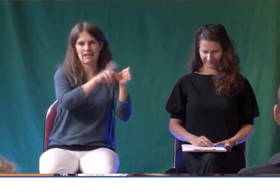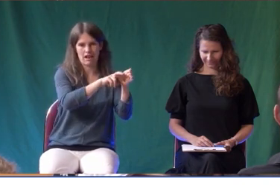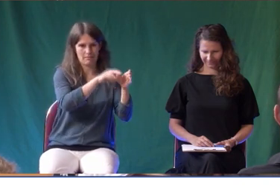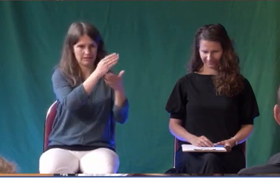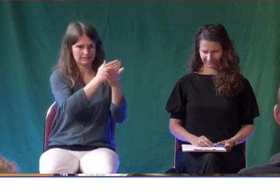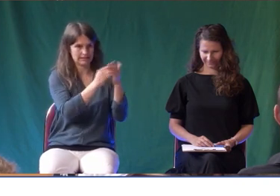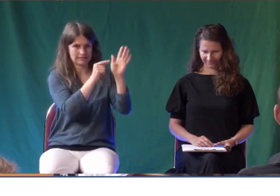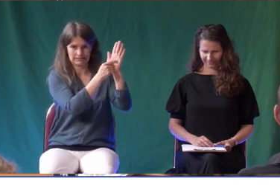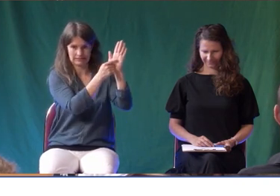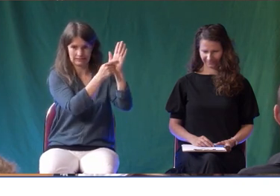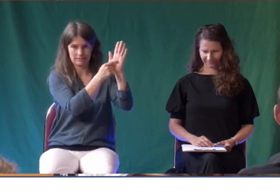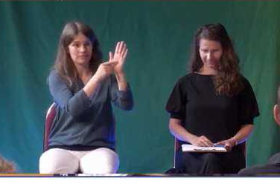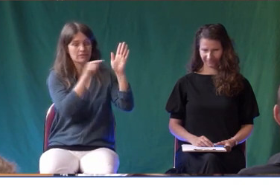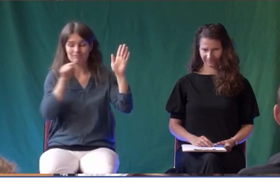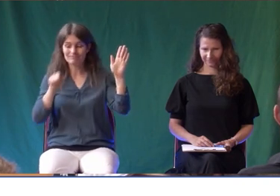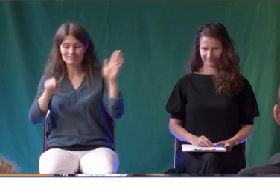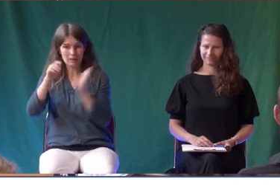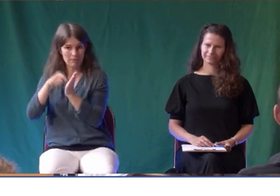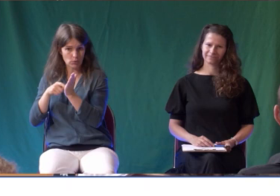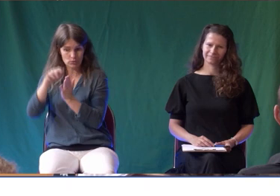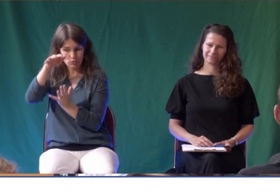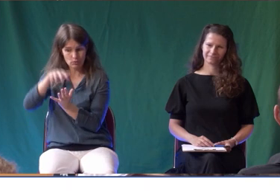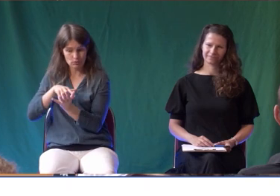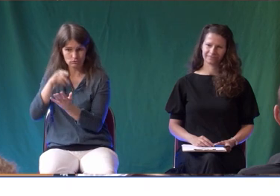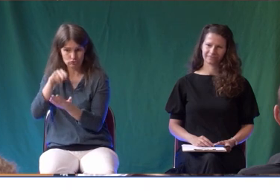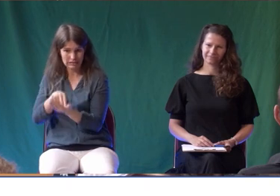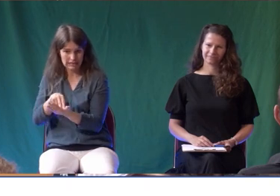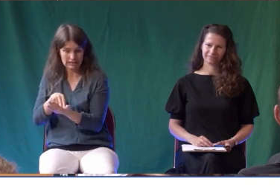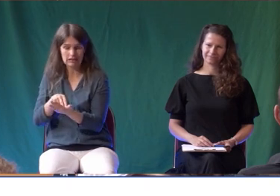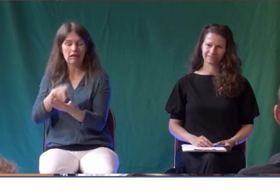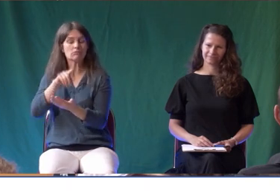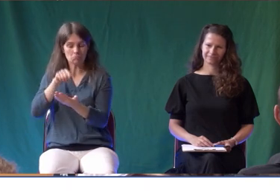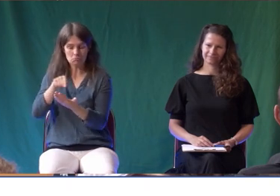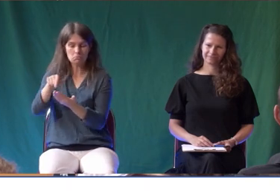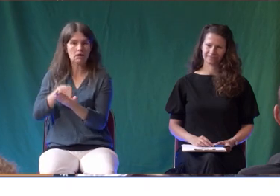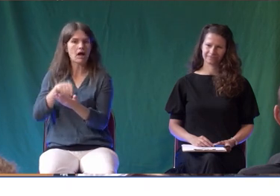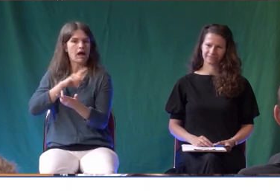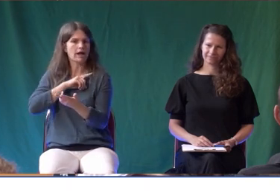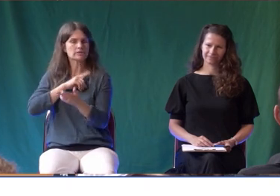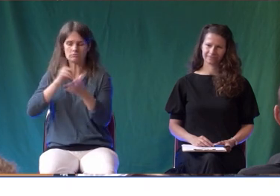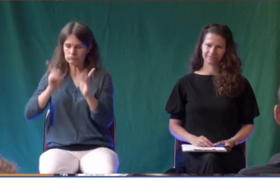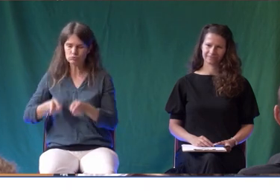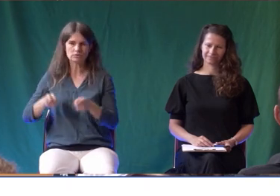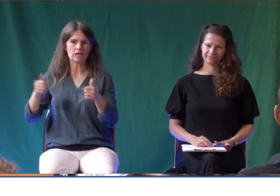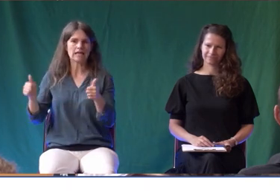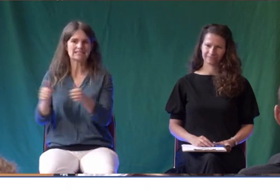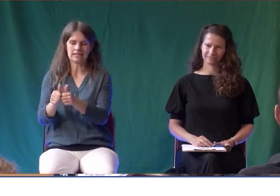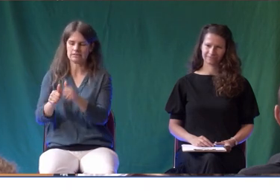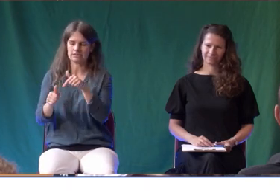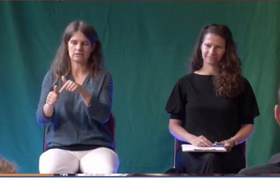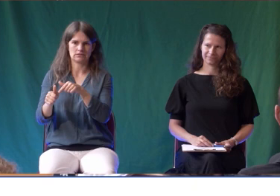dort steht es soll Assistenz geben damit Menschen in der Gesellschaft teilhaben